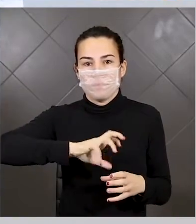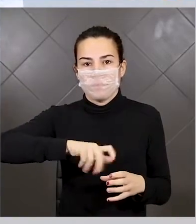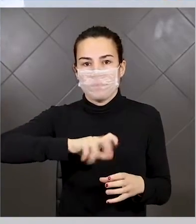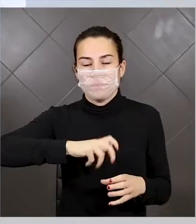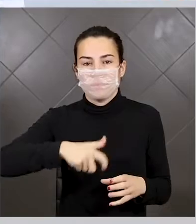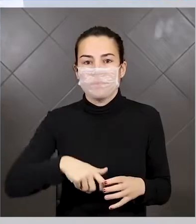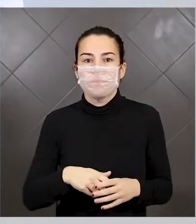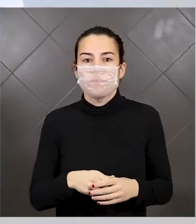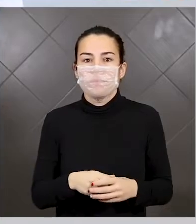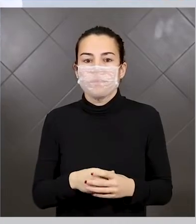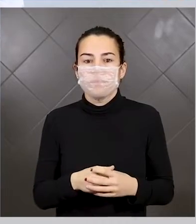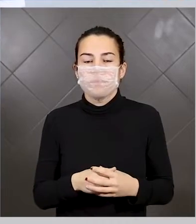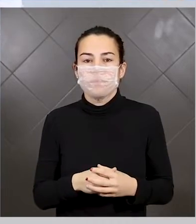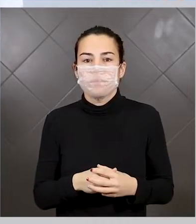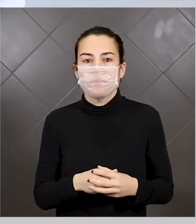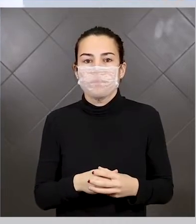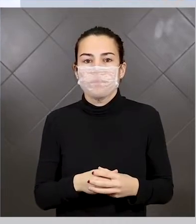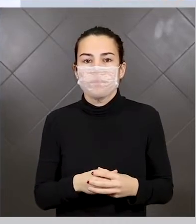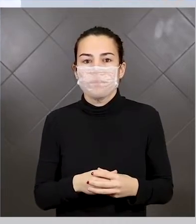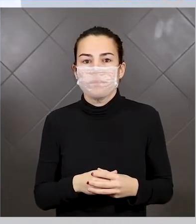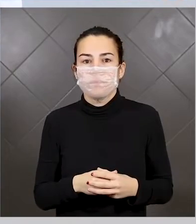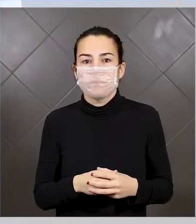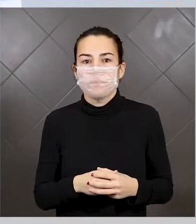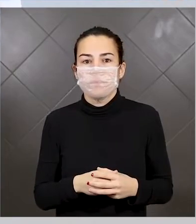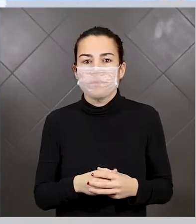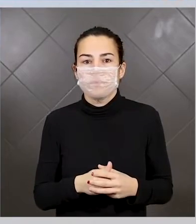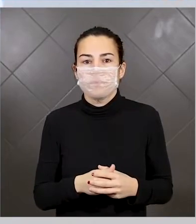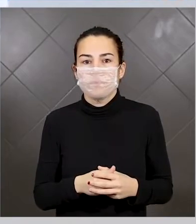abatidor, va igual de bé, igual de ràpid pràcticament.